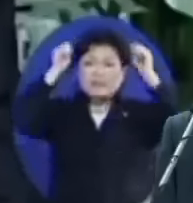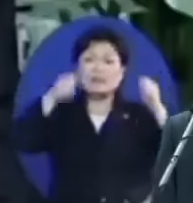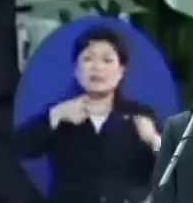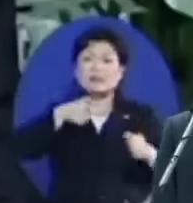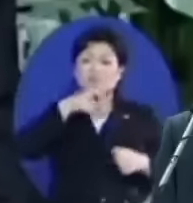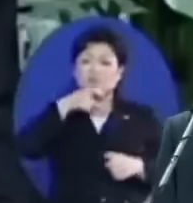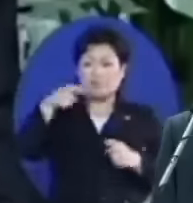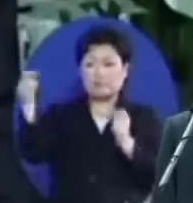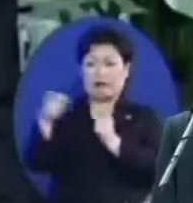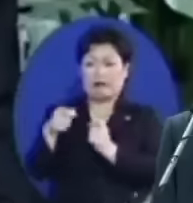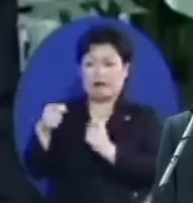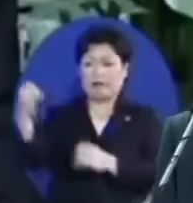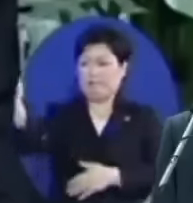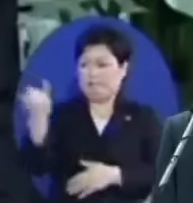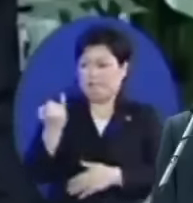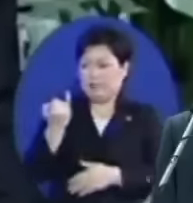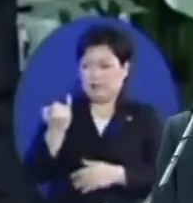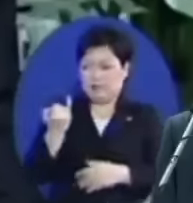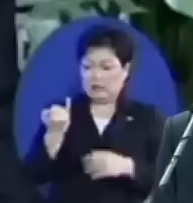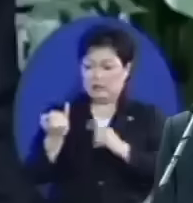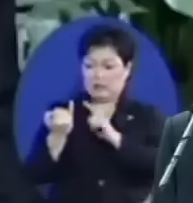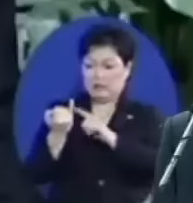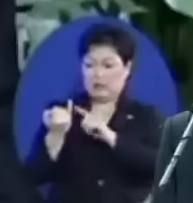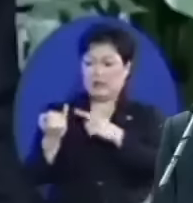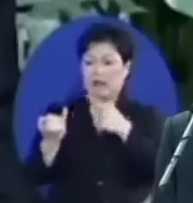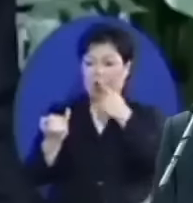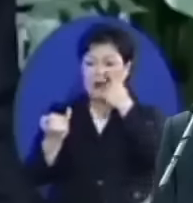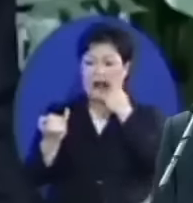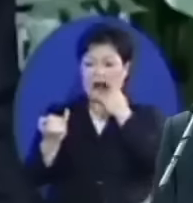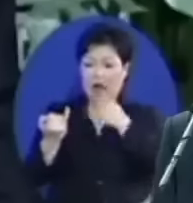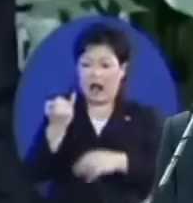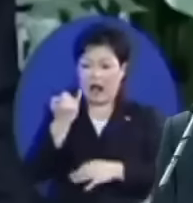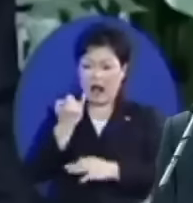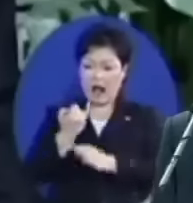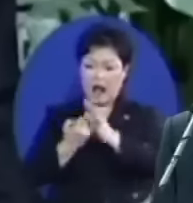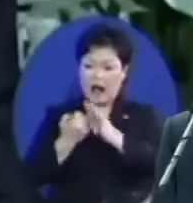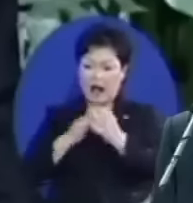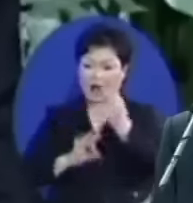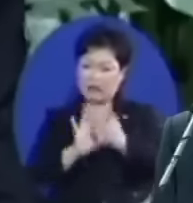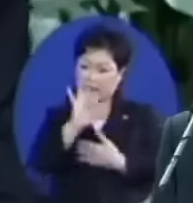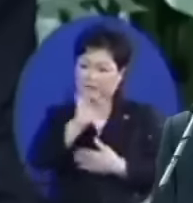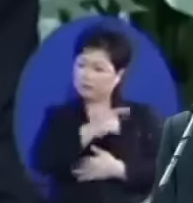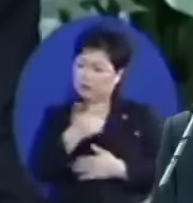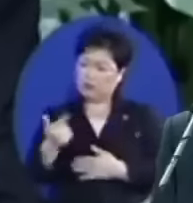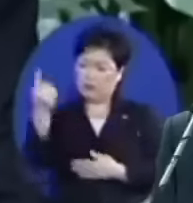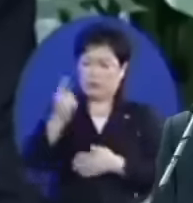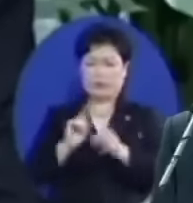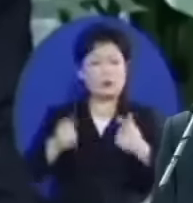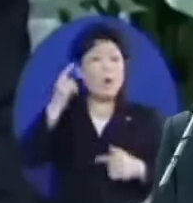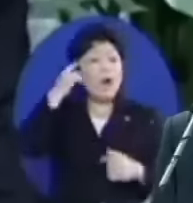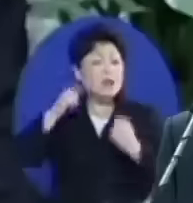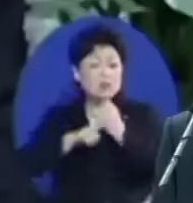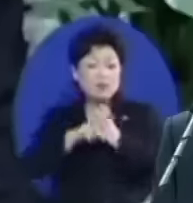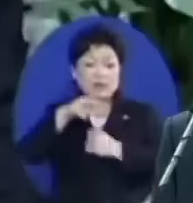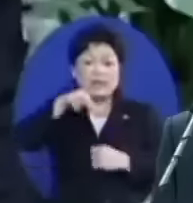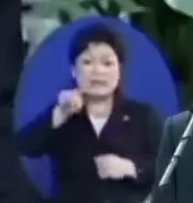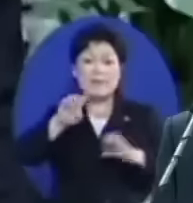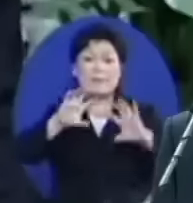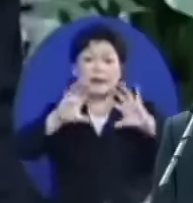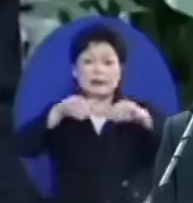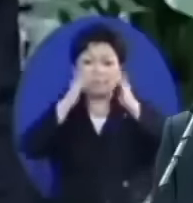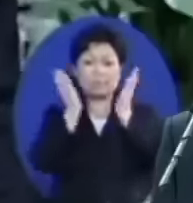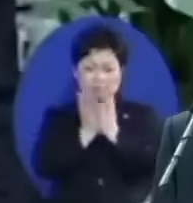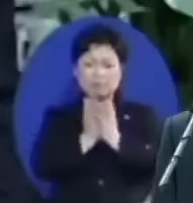나옵니다. 그 여인은 아침에 물길로 나오거나 저녁에 물길로 나오지 않습니다. 왜냐하면 사마리아가 다